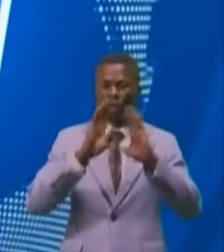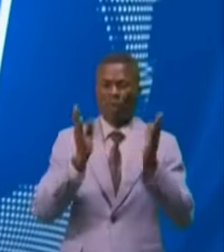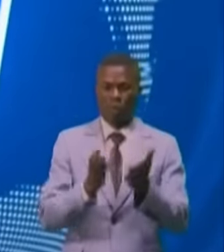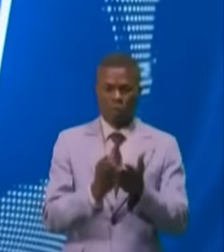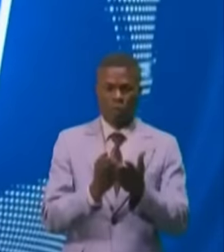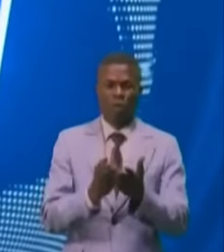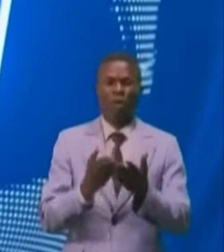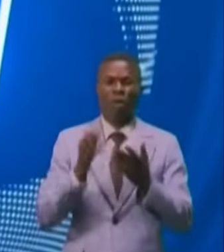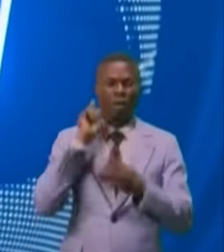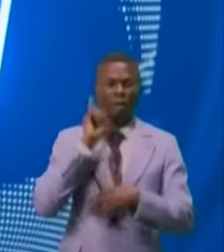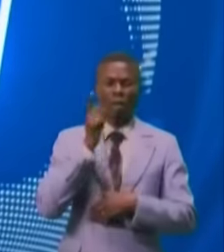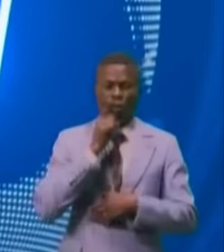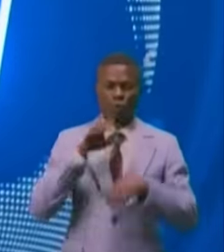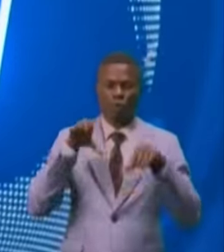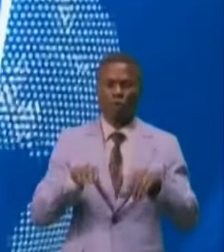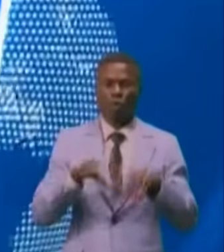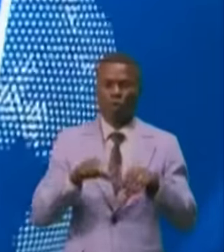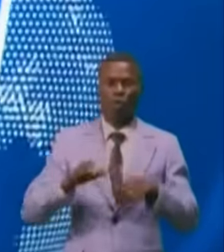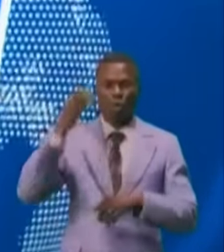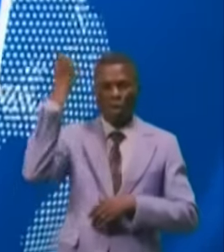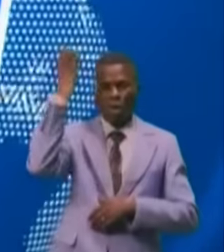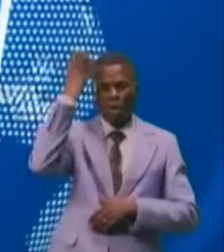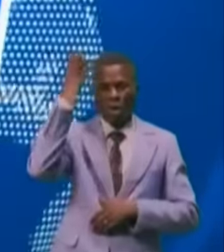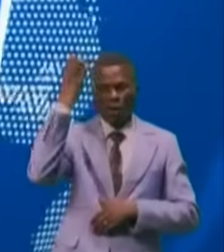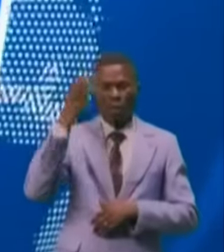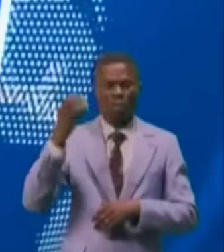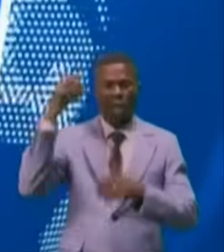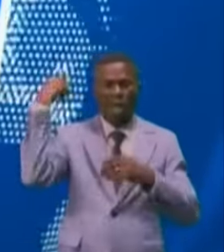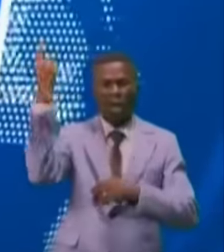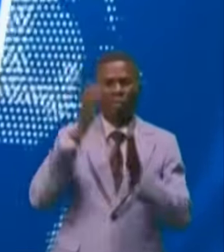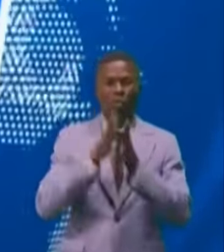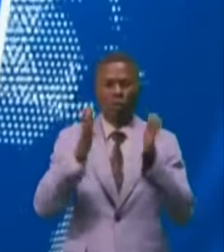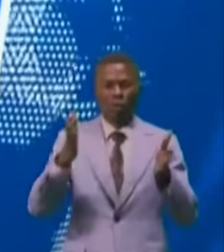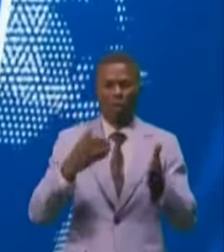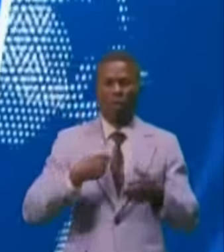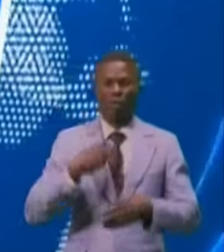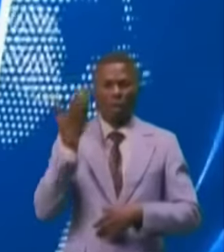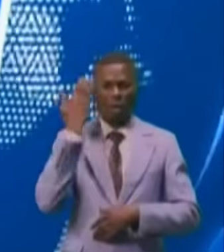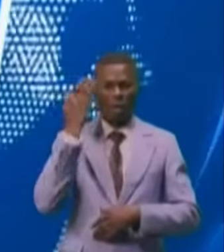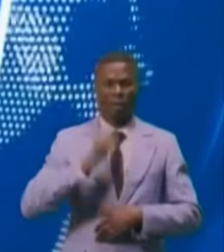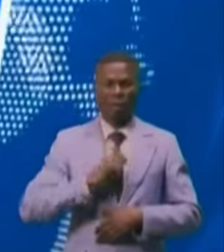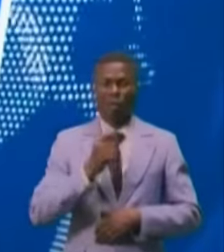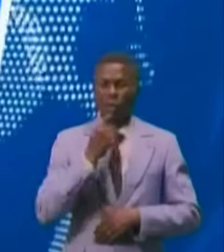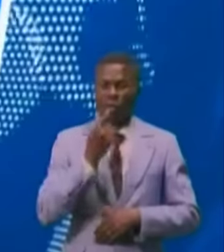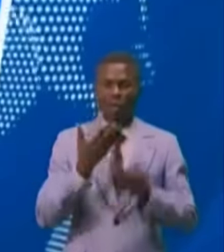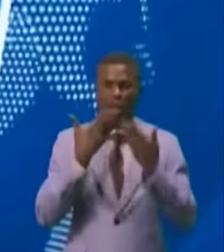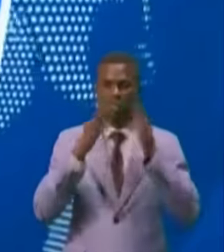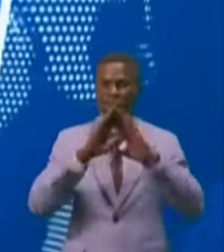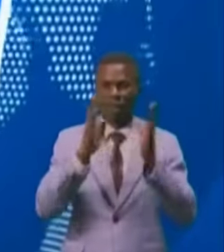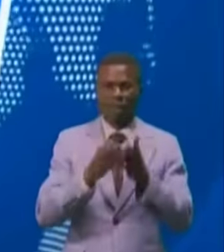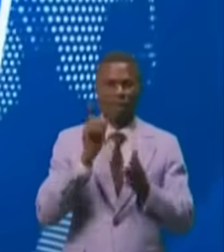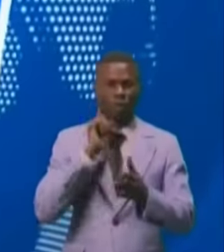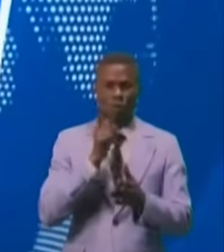télévision nationale congolaise. Merci de l'avoir suivi. Les informations continuent sur votre chaîne.